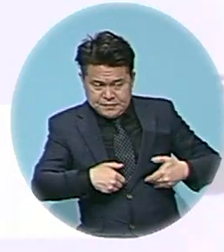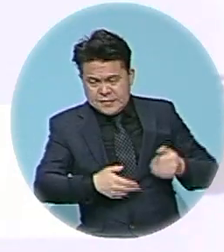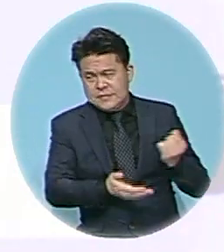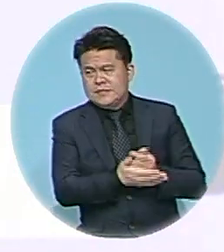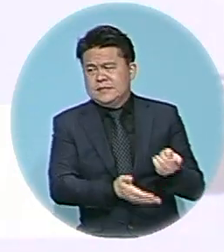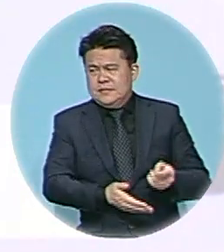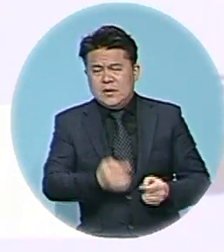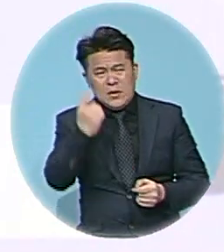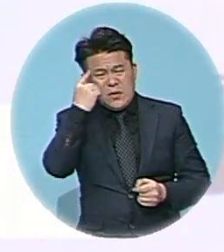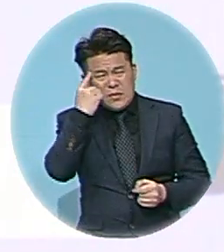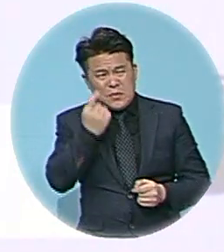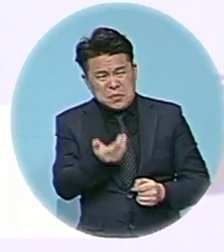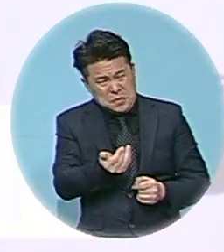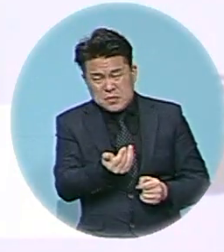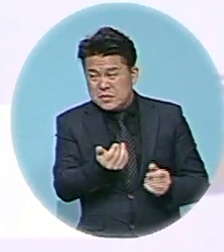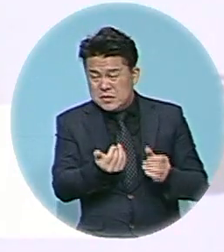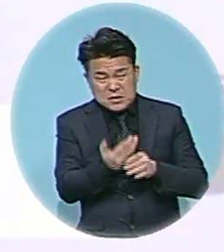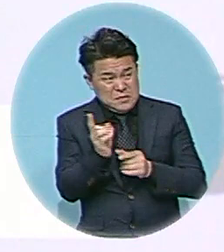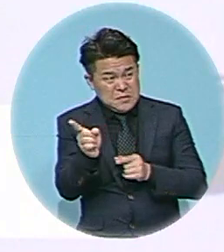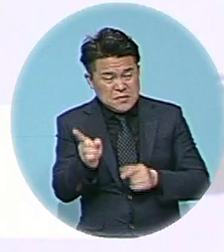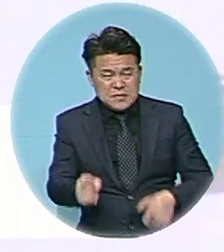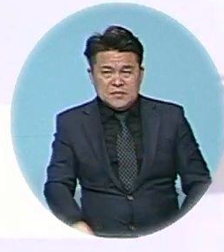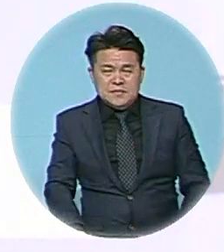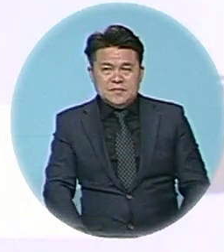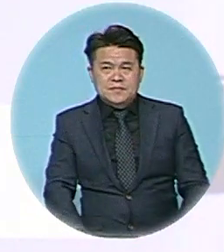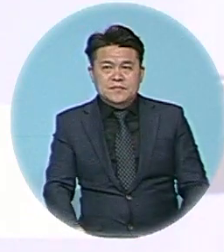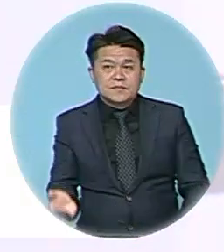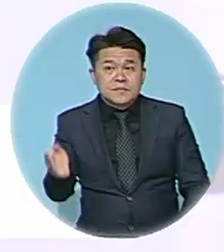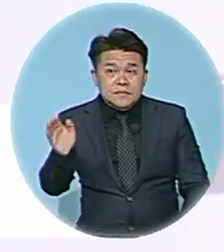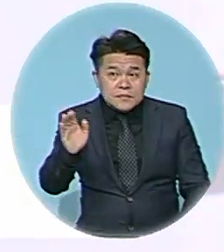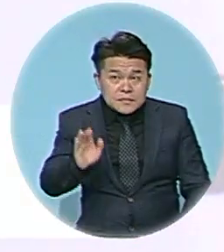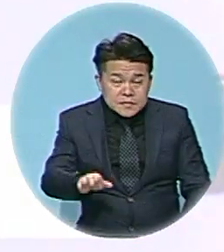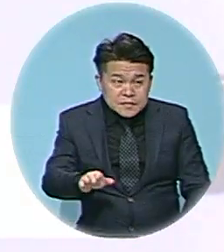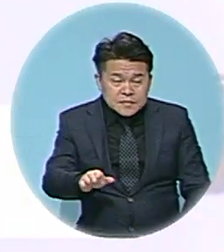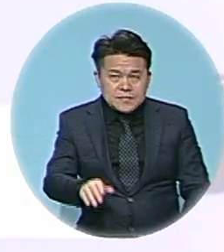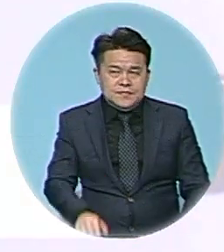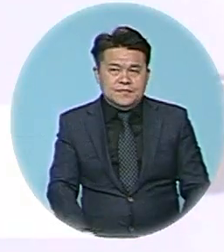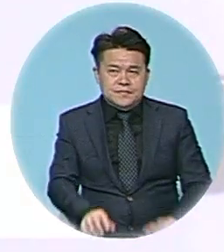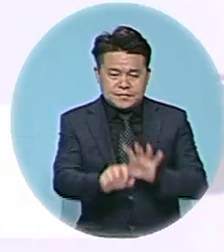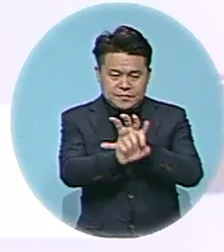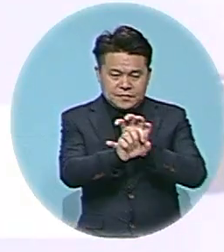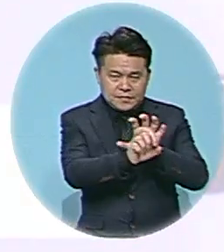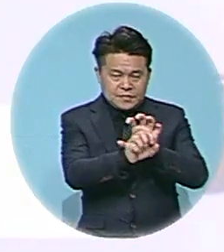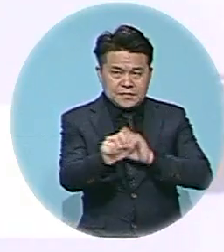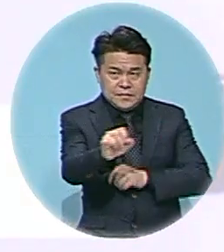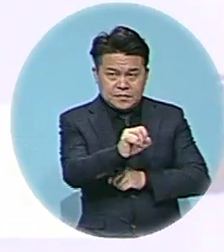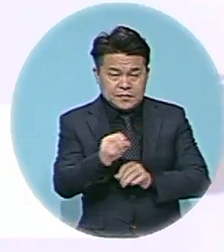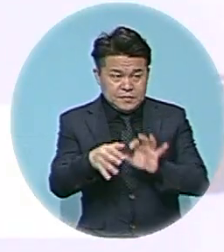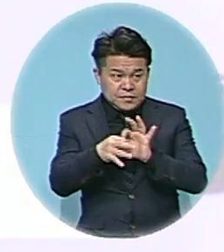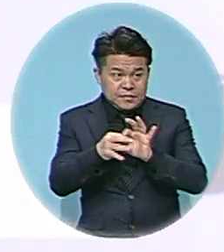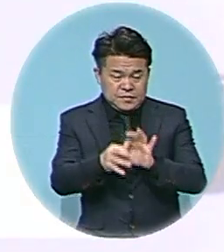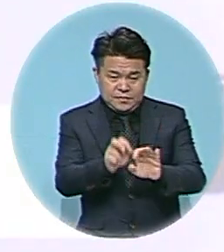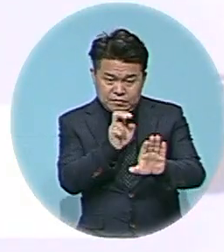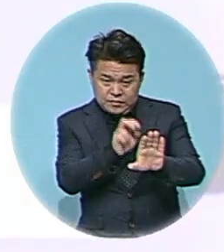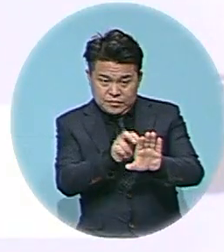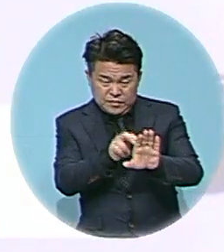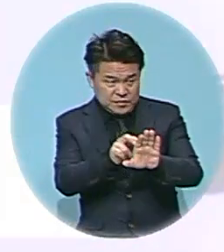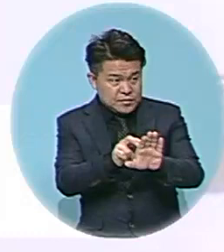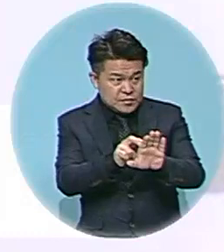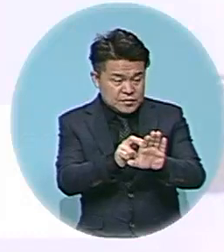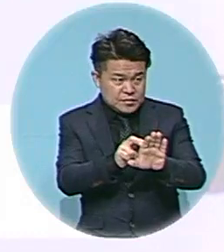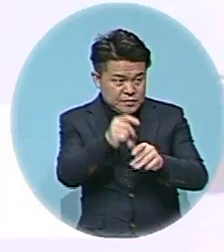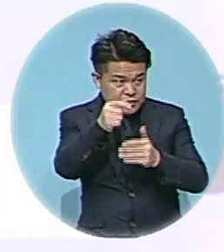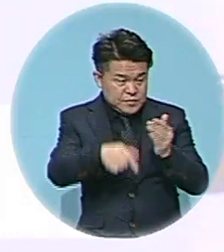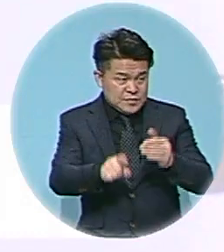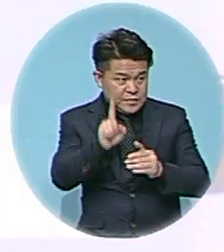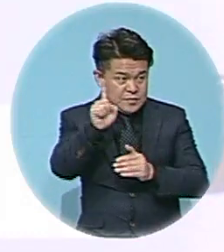아쉬움이 있을 것으로 보입니다. 그러나 이 신종 코로나 바이러스에 대한 진단 키트는 하루에 검사할 수